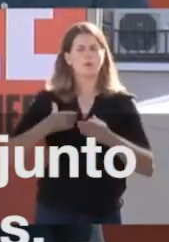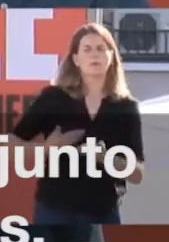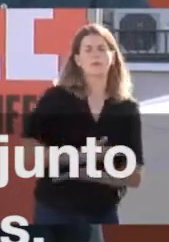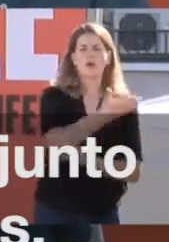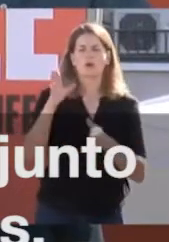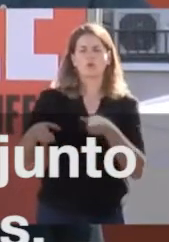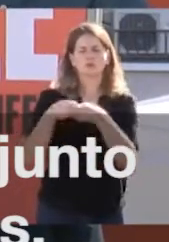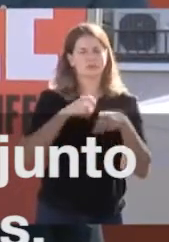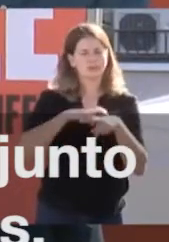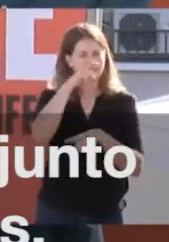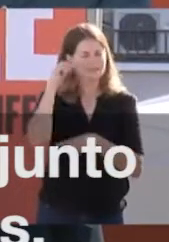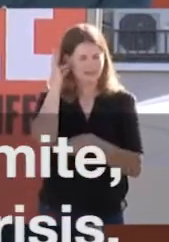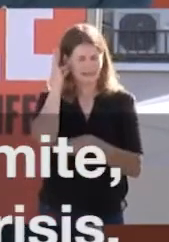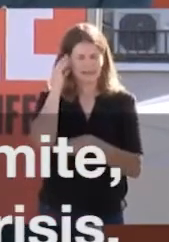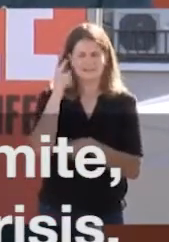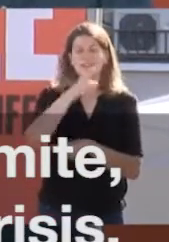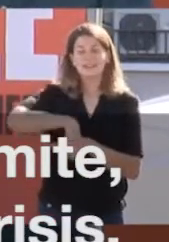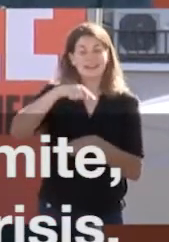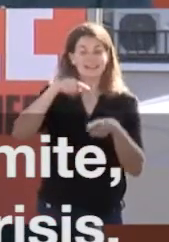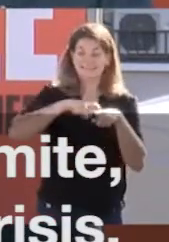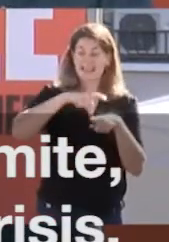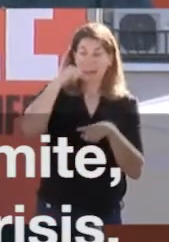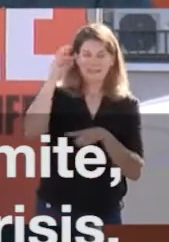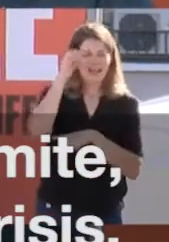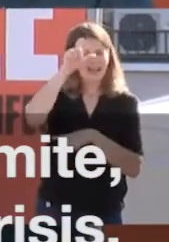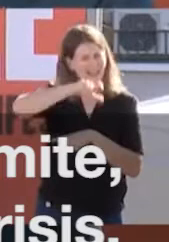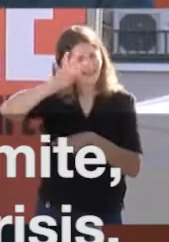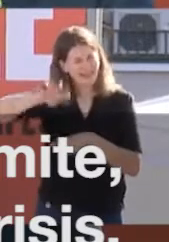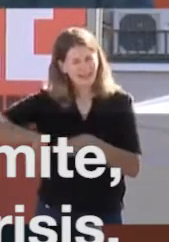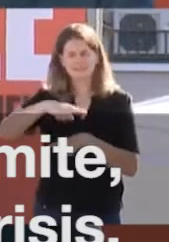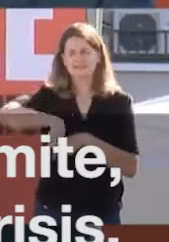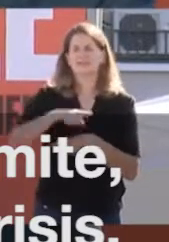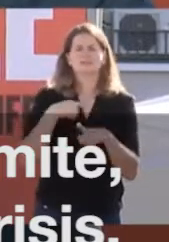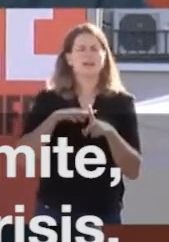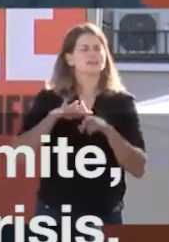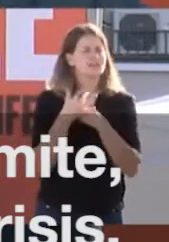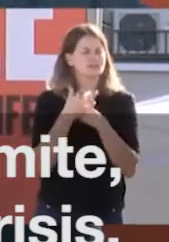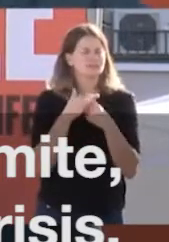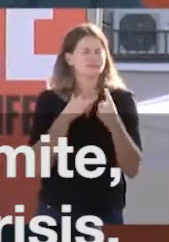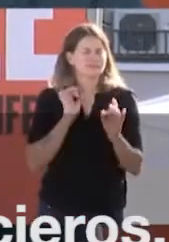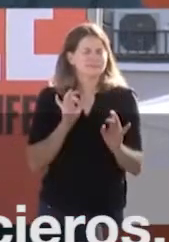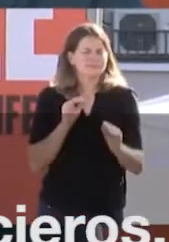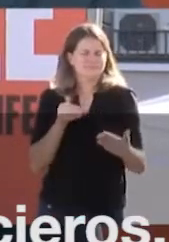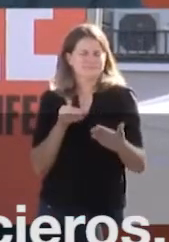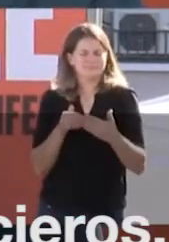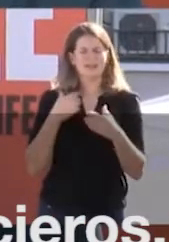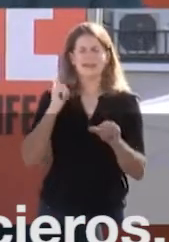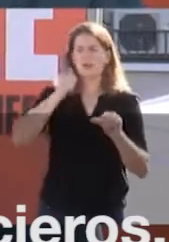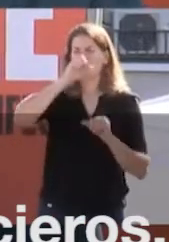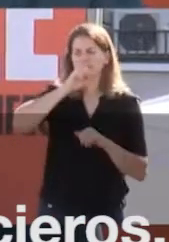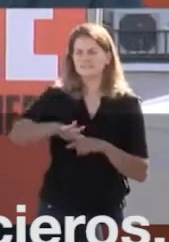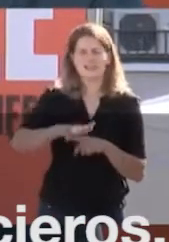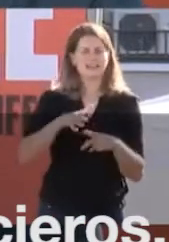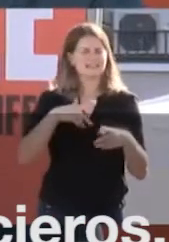dels catalans i les catalanes. I els catalans i les catalanes estem en una situació límit després de tants anys de crisis, de retallades